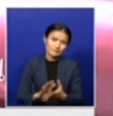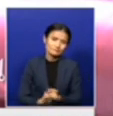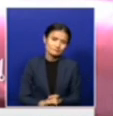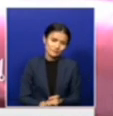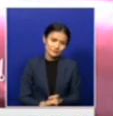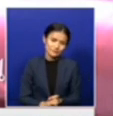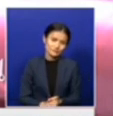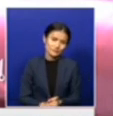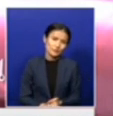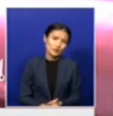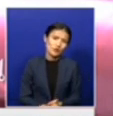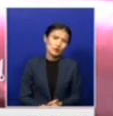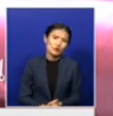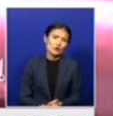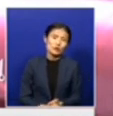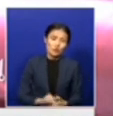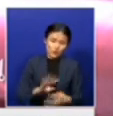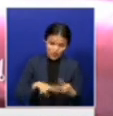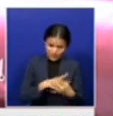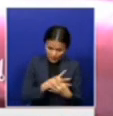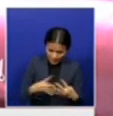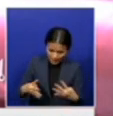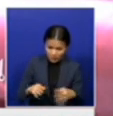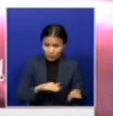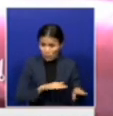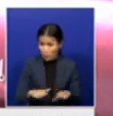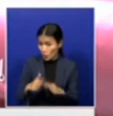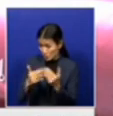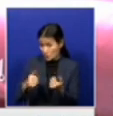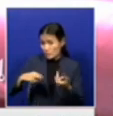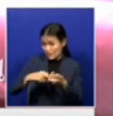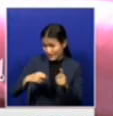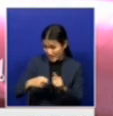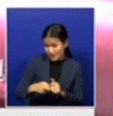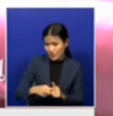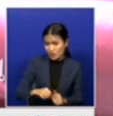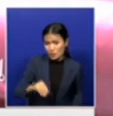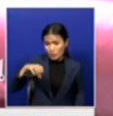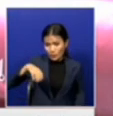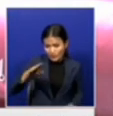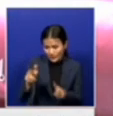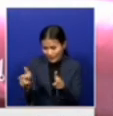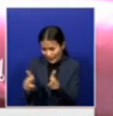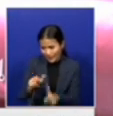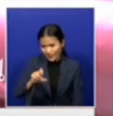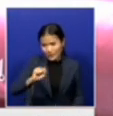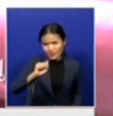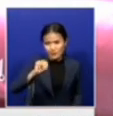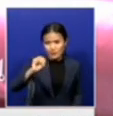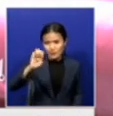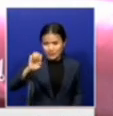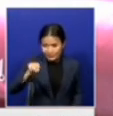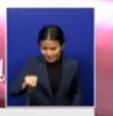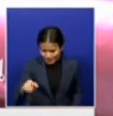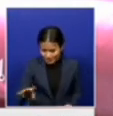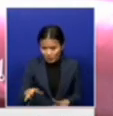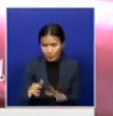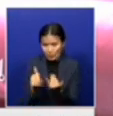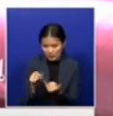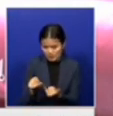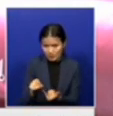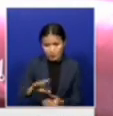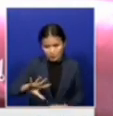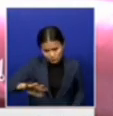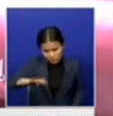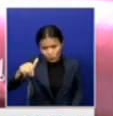ช่วยเหลือและการแก้ไขปัญหาธุรกิจ SME นะครับตามที่ท่านได้ออกพรก.ออกมาอีก2ฉบับเดี๋ยว